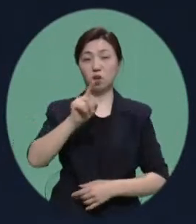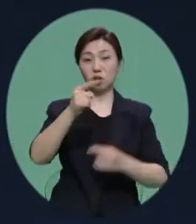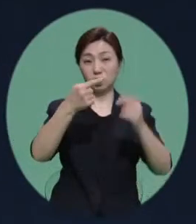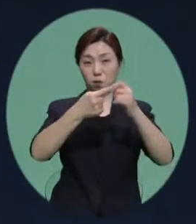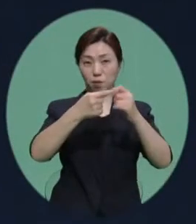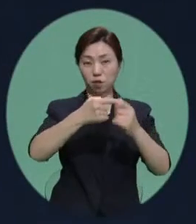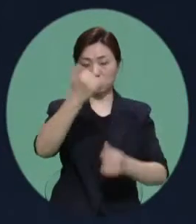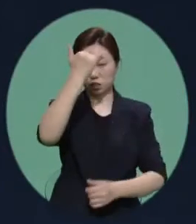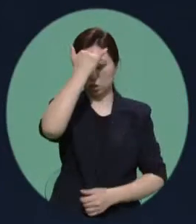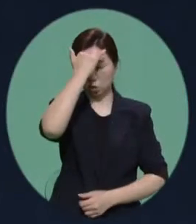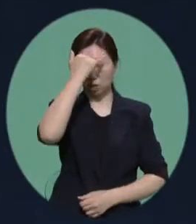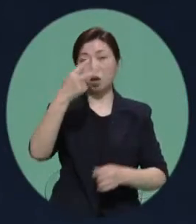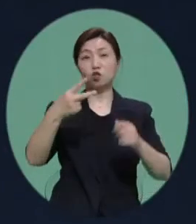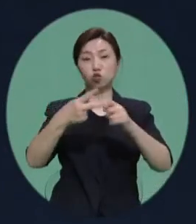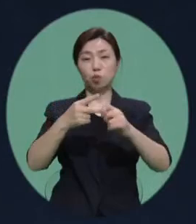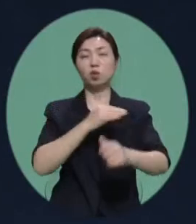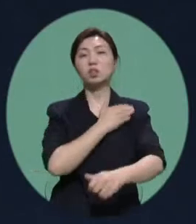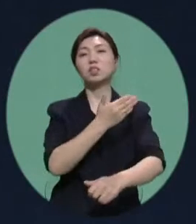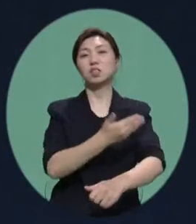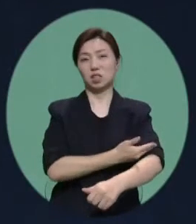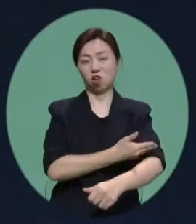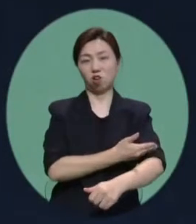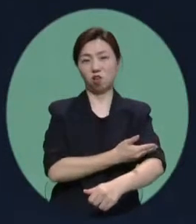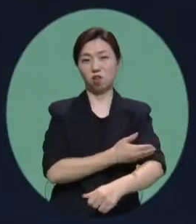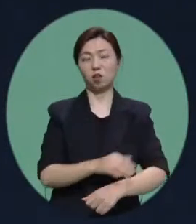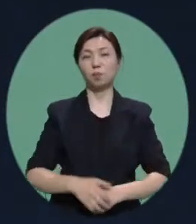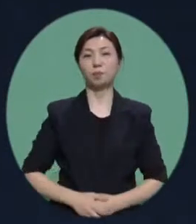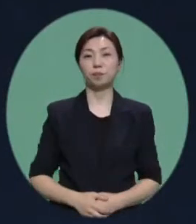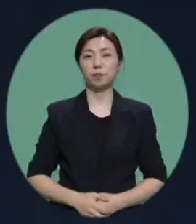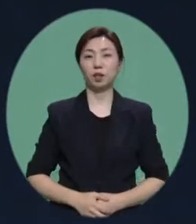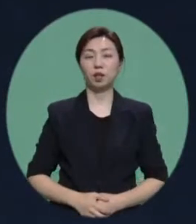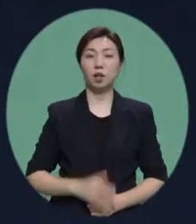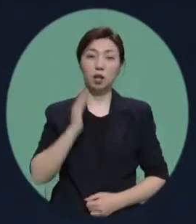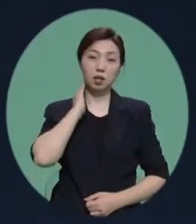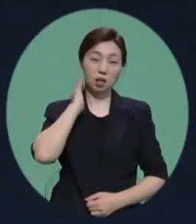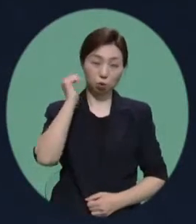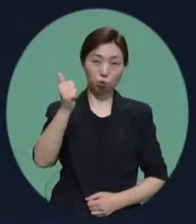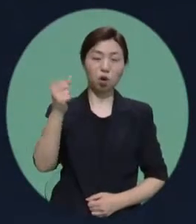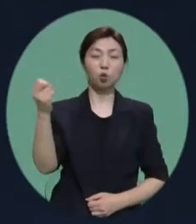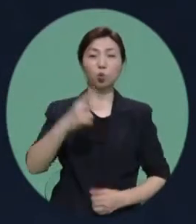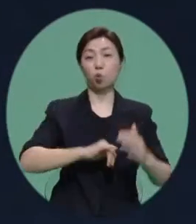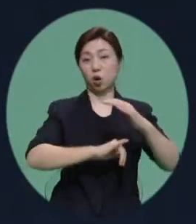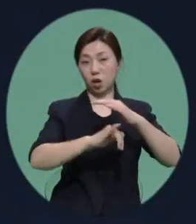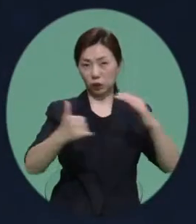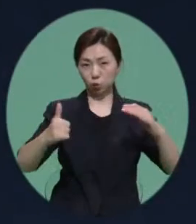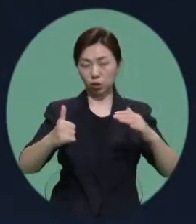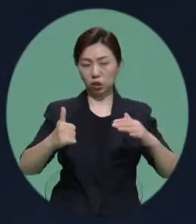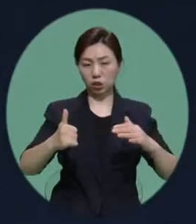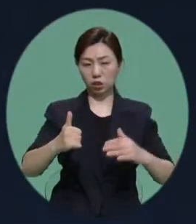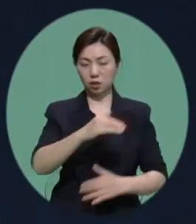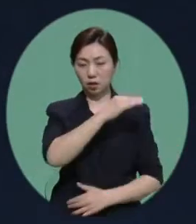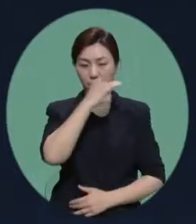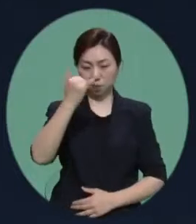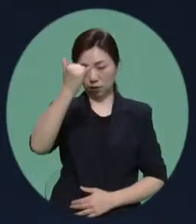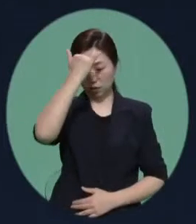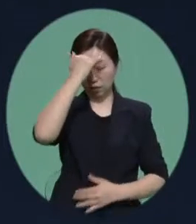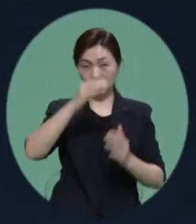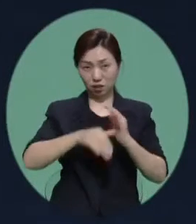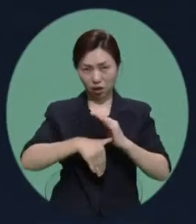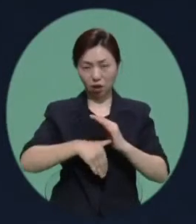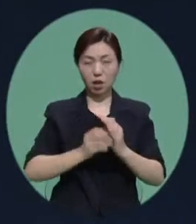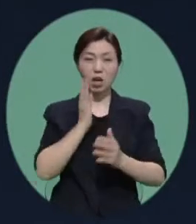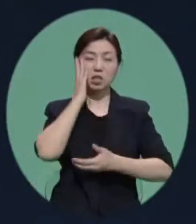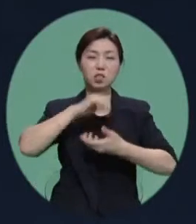두번째 능력입니다 대통령과 가족이 도덕적 이어야 청와대가 깨끗하고